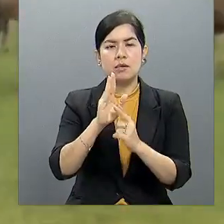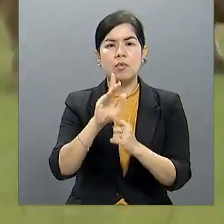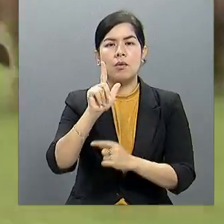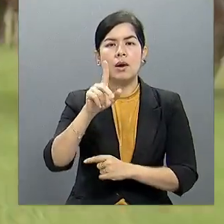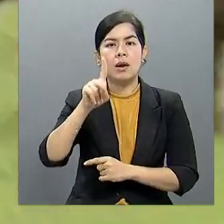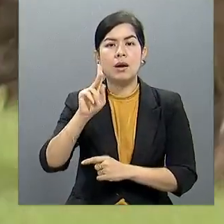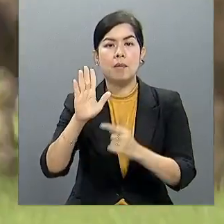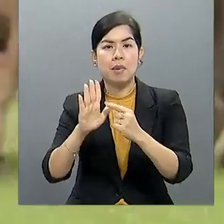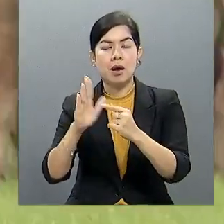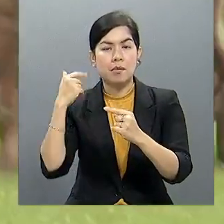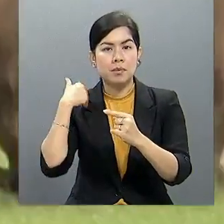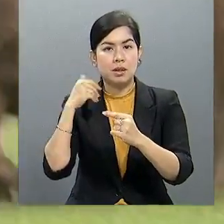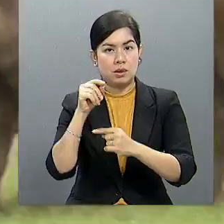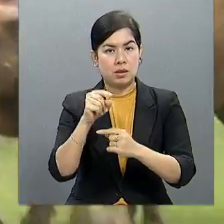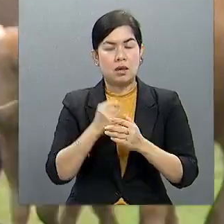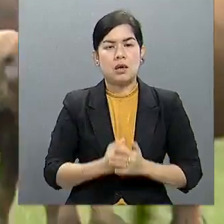หน่งถ้ servicios